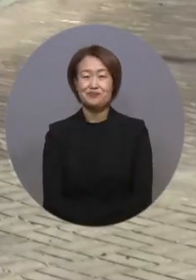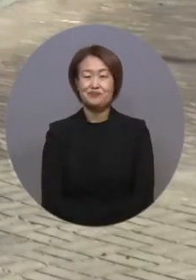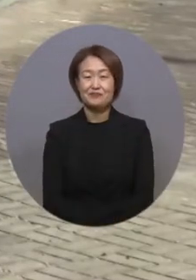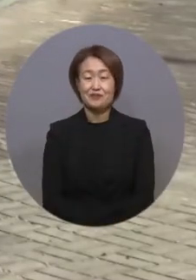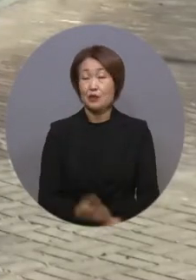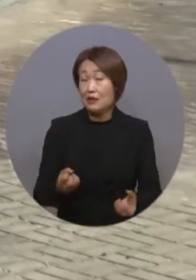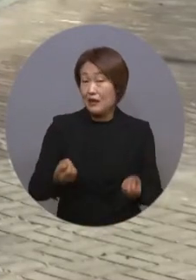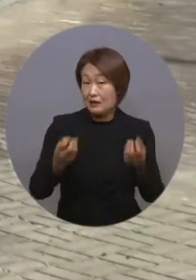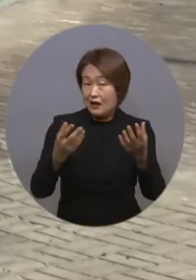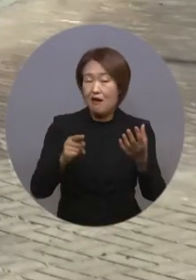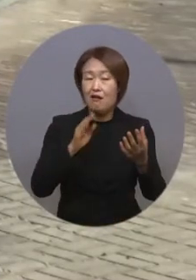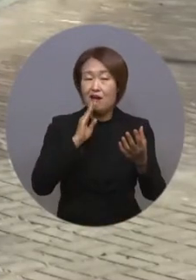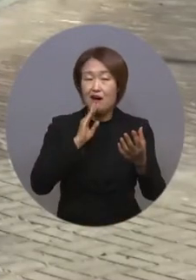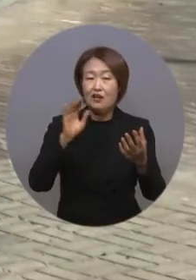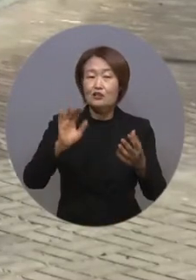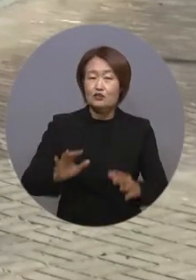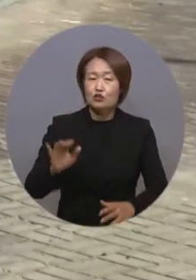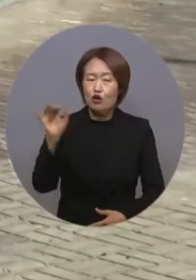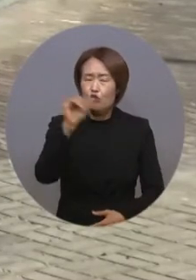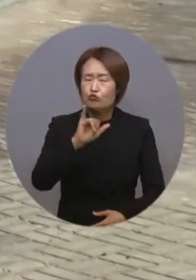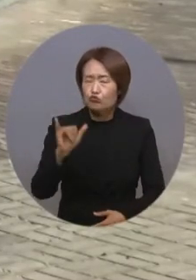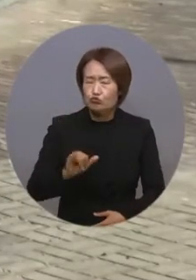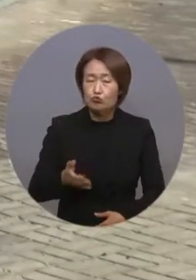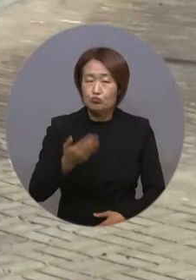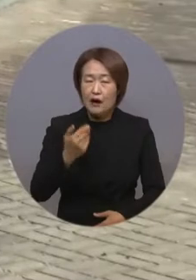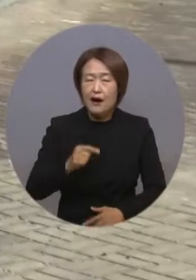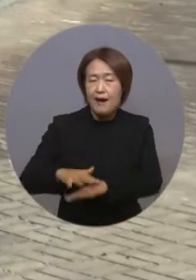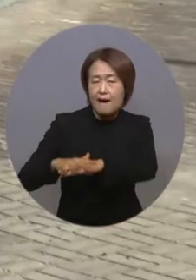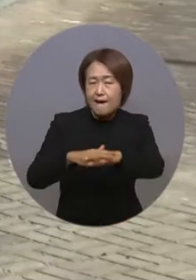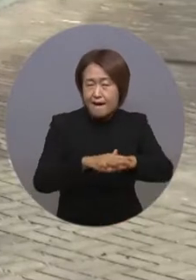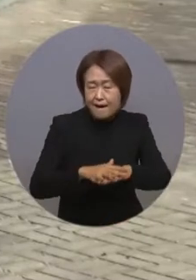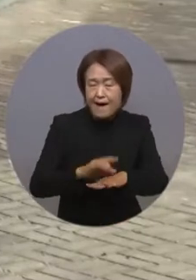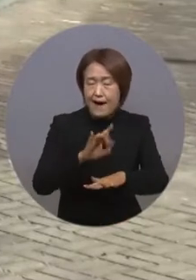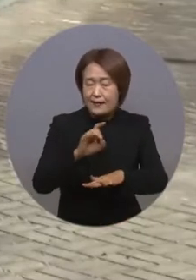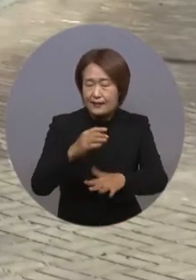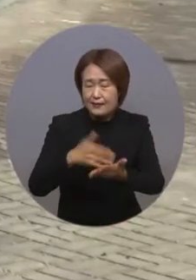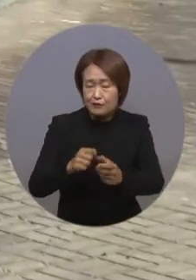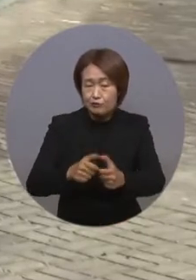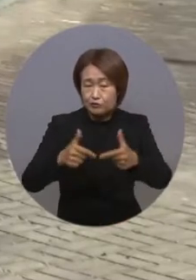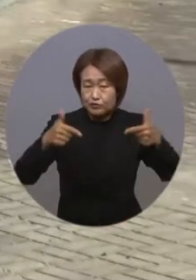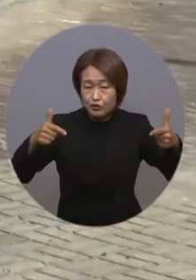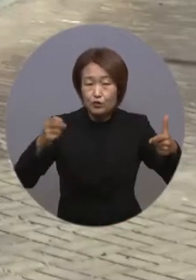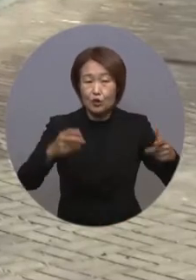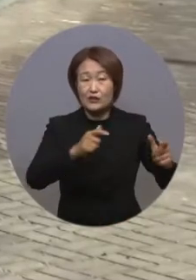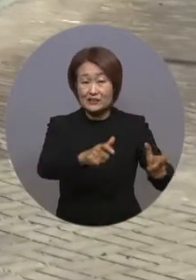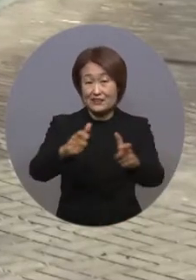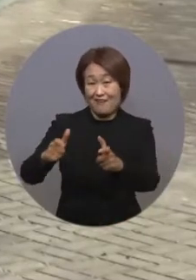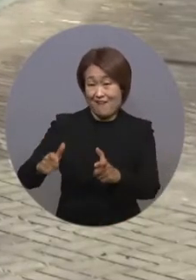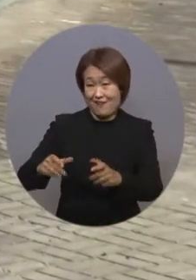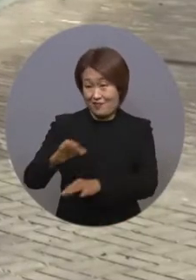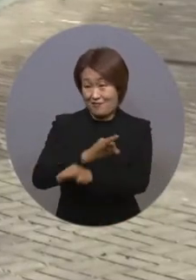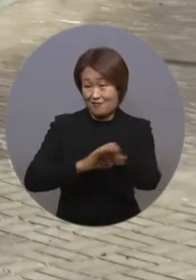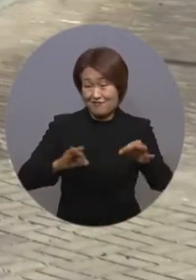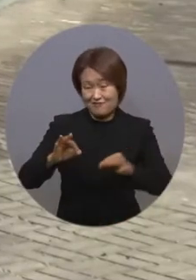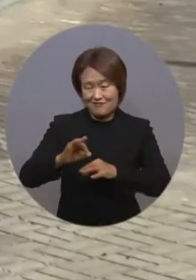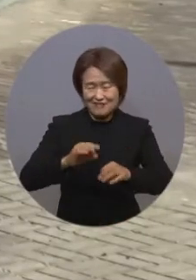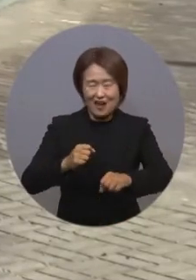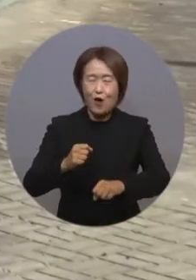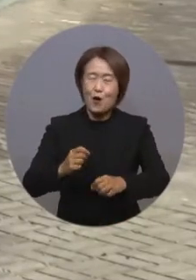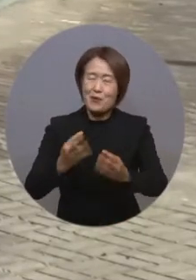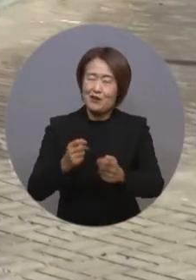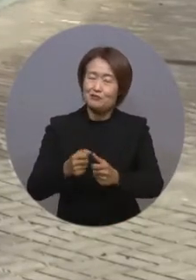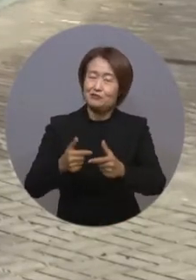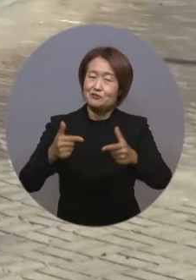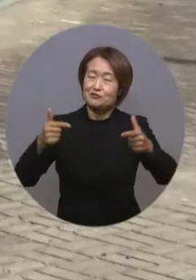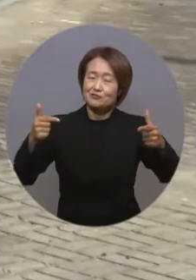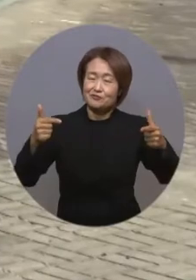통해 전북 식품 산업의 국제적인 네트워크 확장과 아울러 전북 지역 경제 활성화를 이루는 구심점이 되길